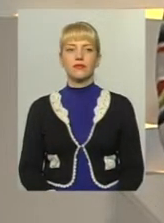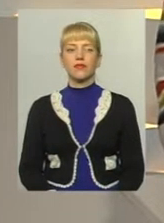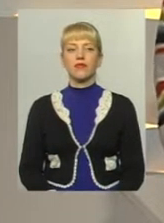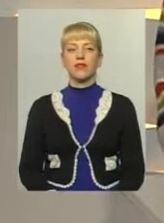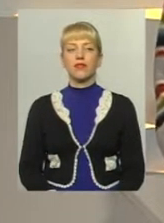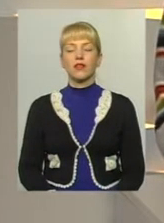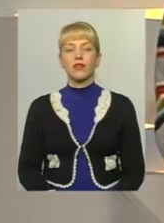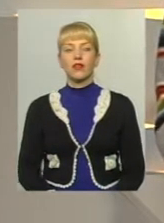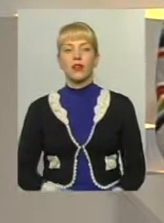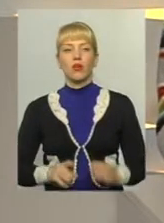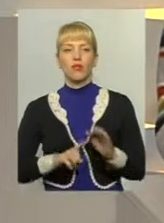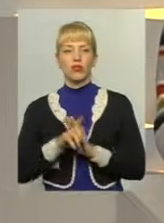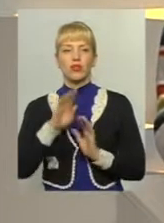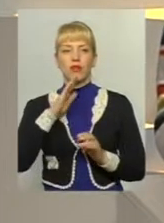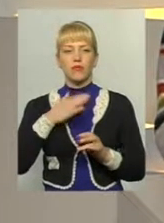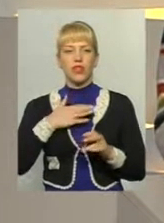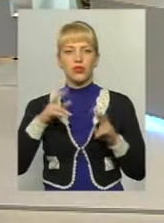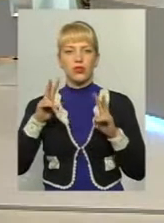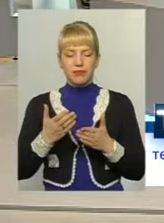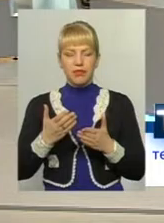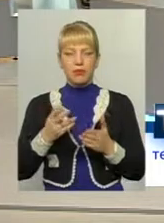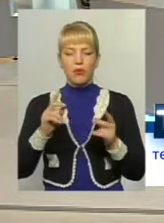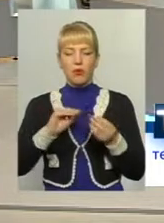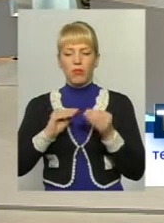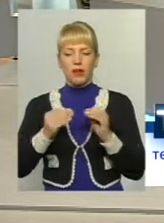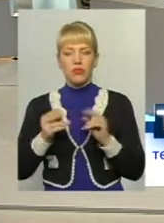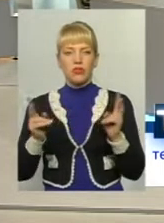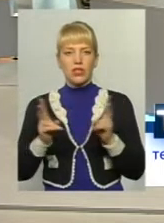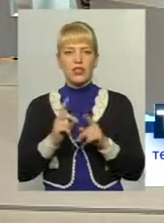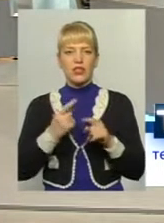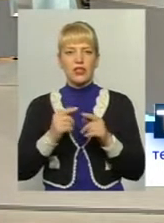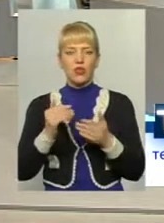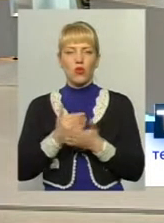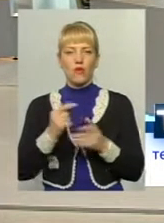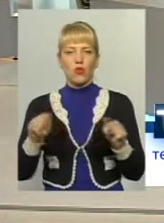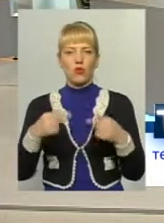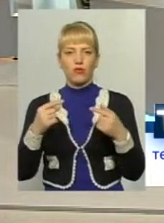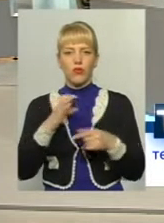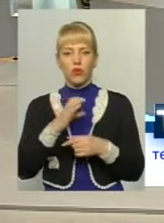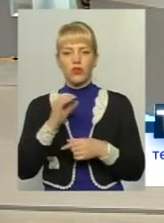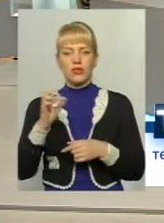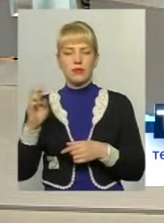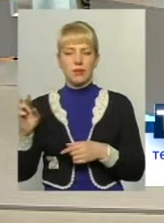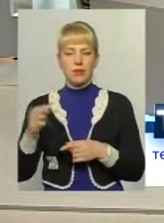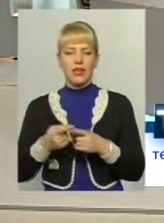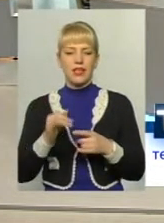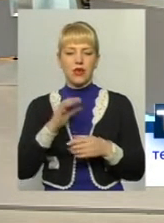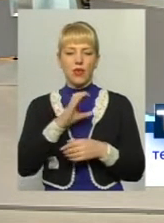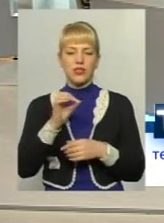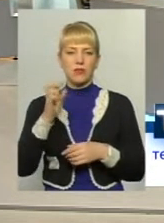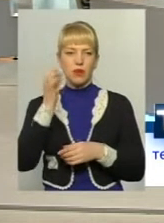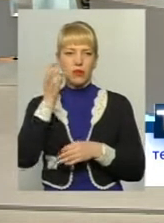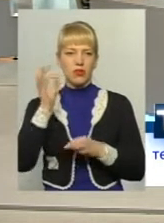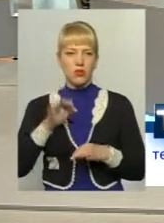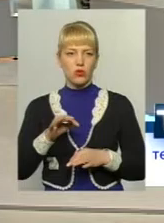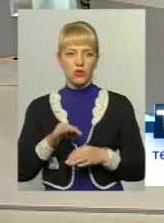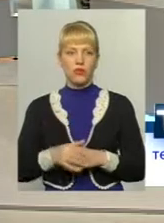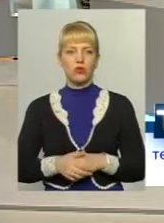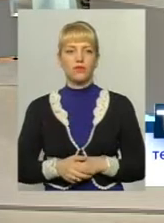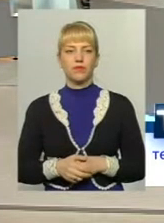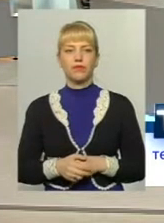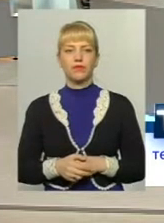Отож, розпочинаємо нашу тему. У сюжеті ми тільки що побачили, що фахівці кажуть, що реформа йде мляво, так? Хотілося б